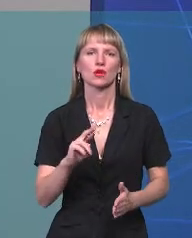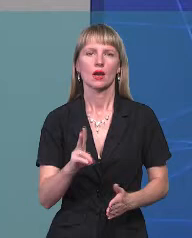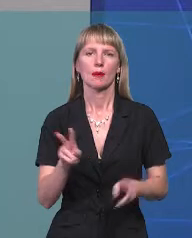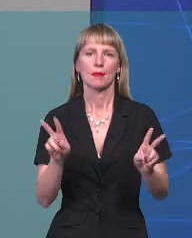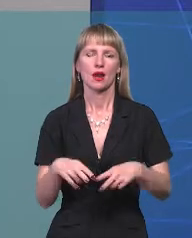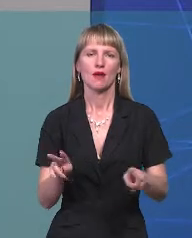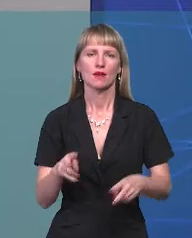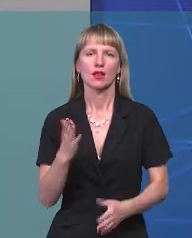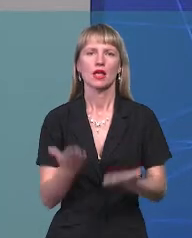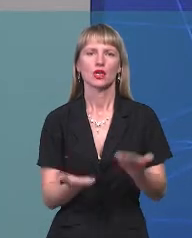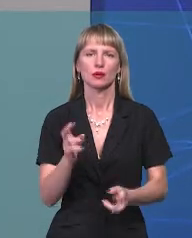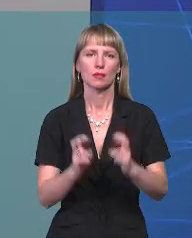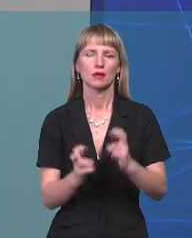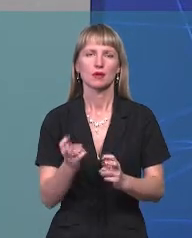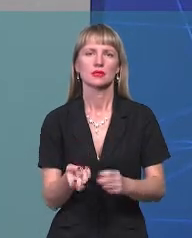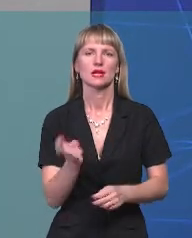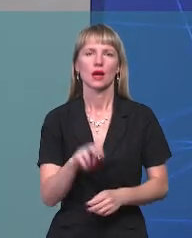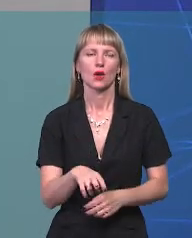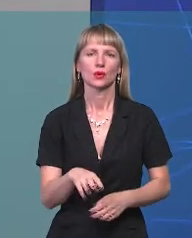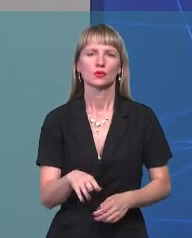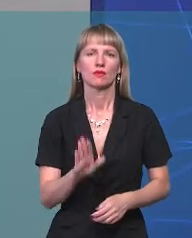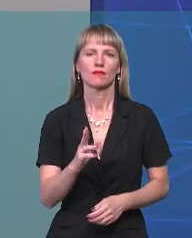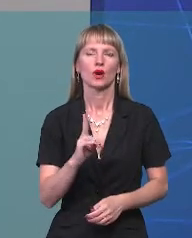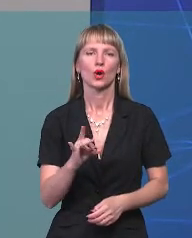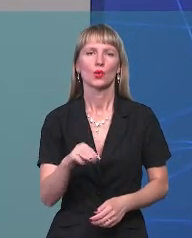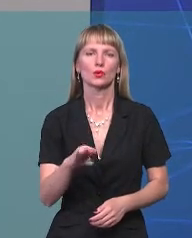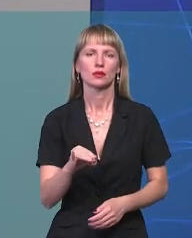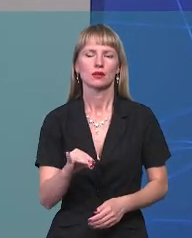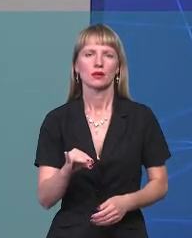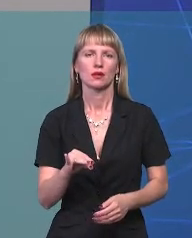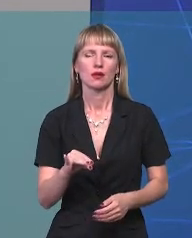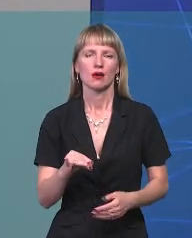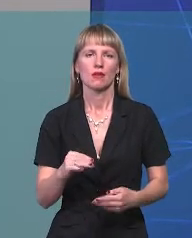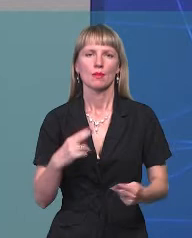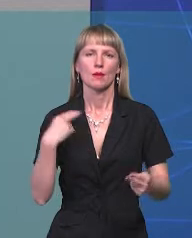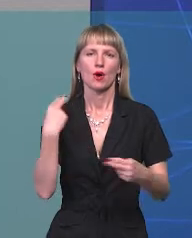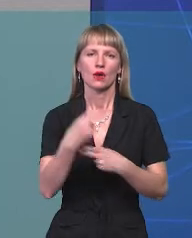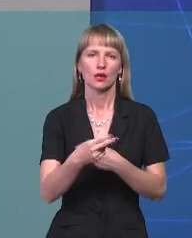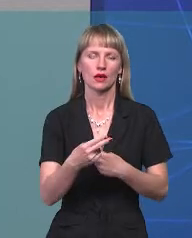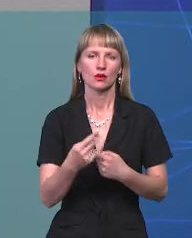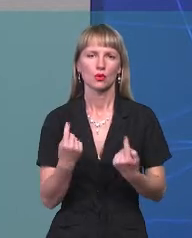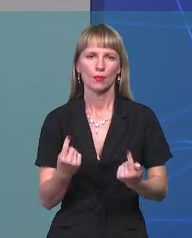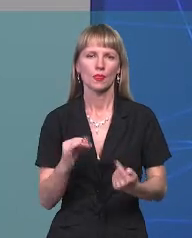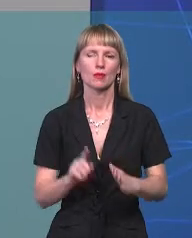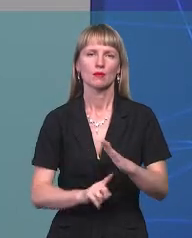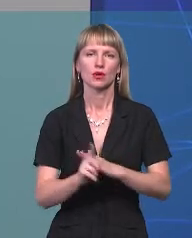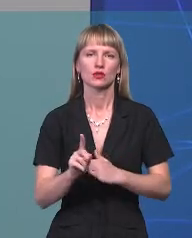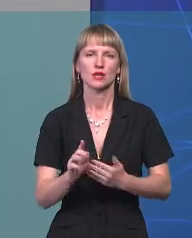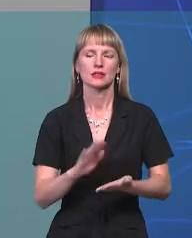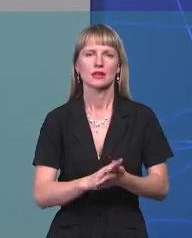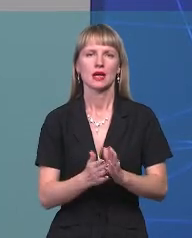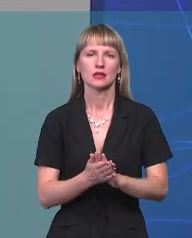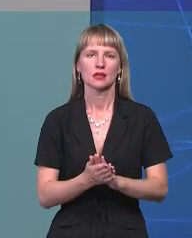правило, якщо підприємство заходить в круті борги і починається стадія